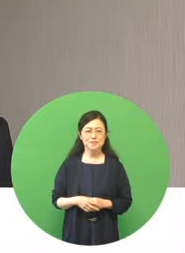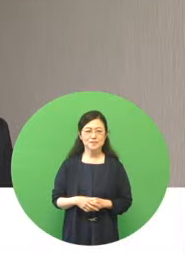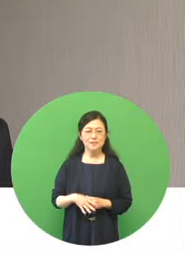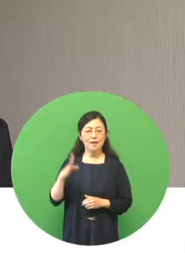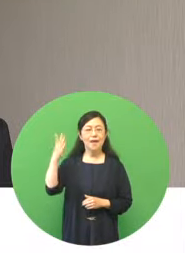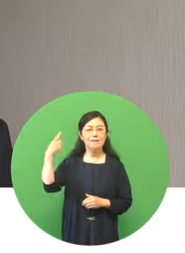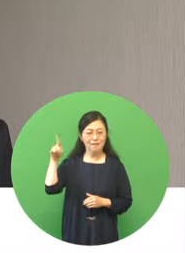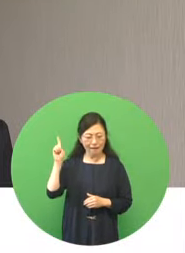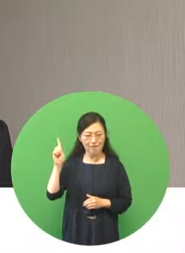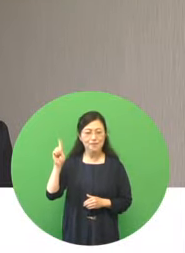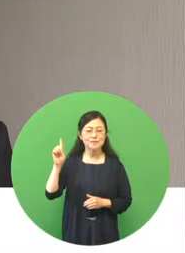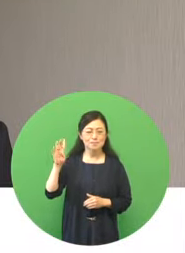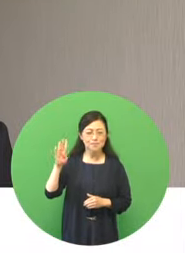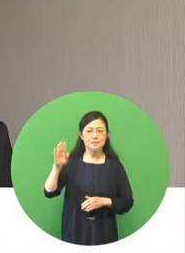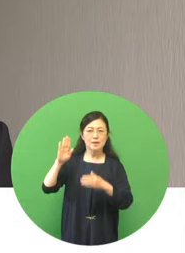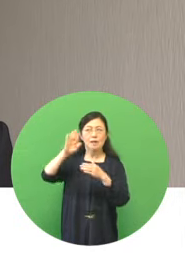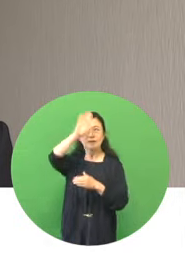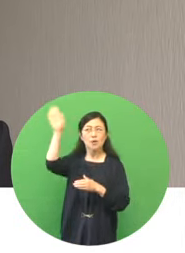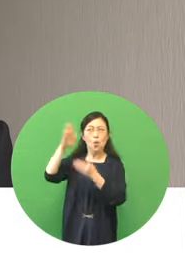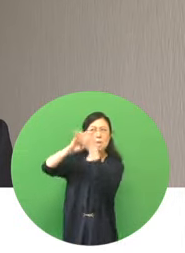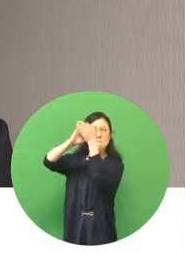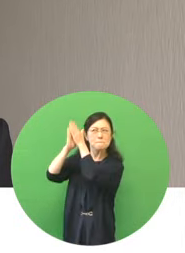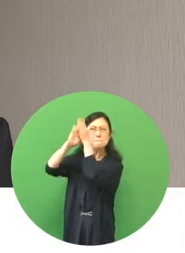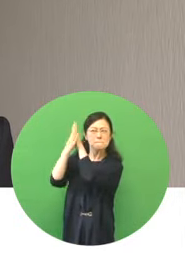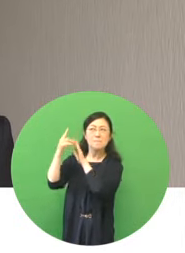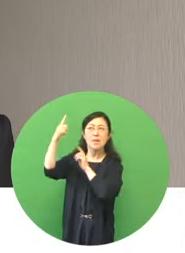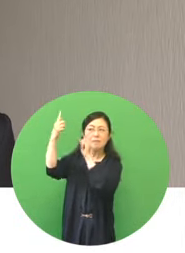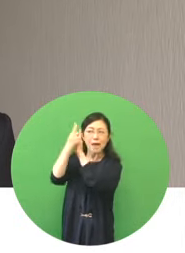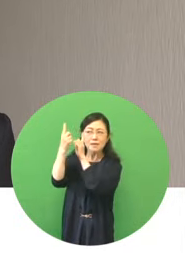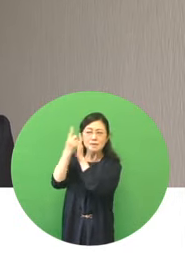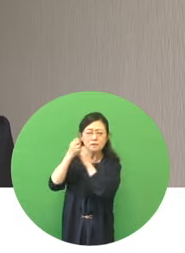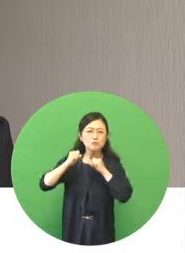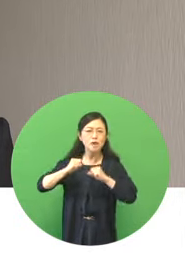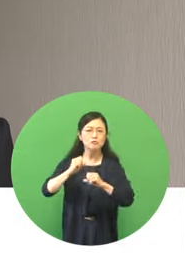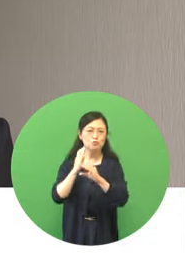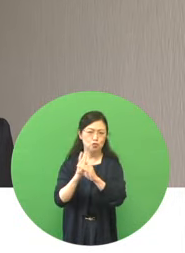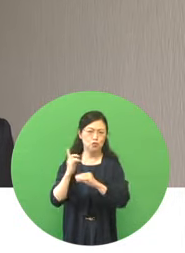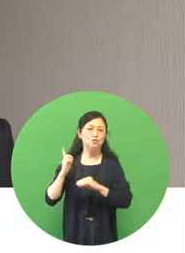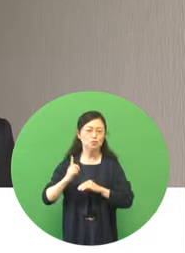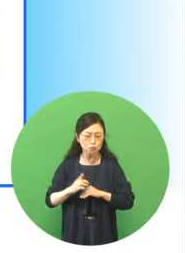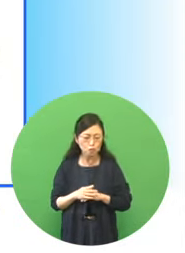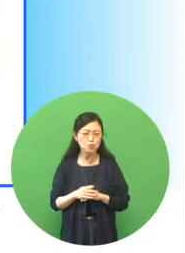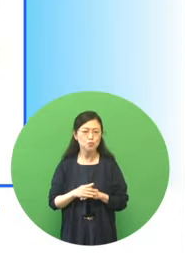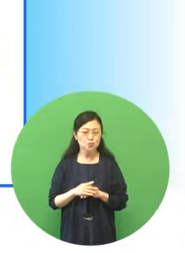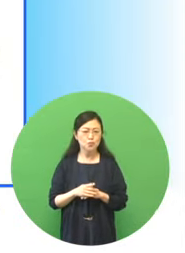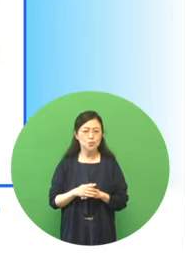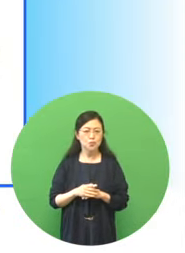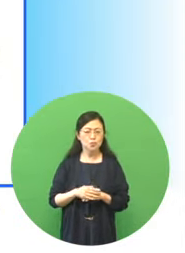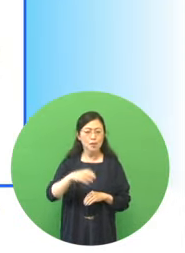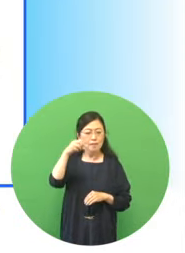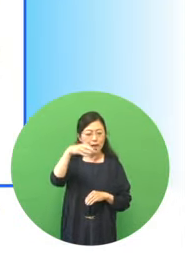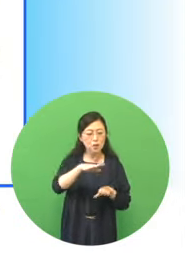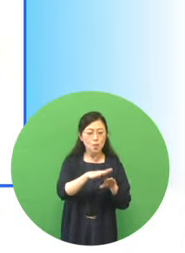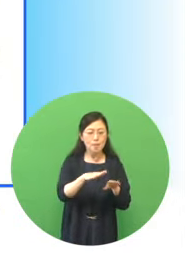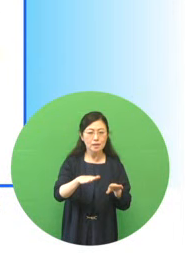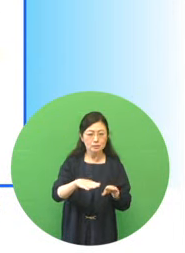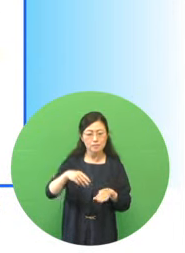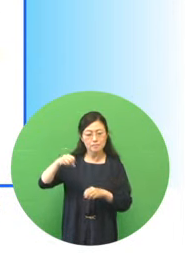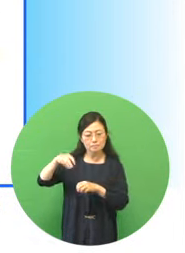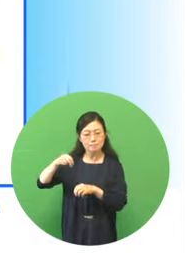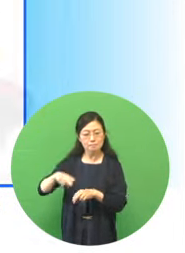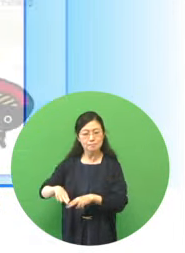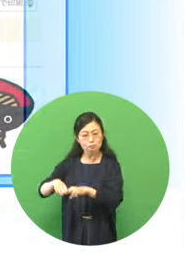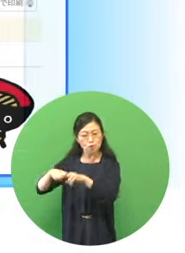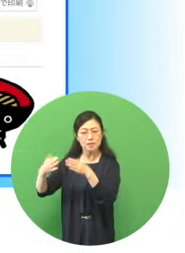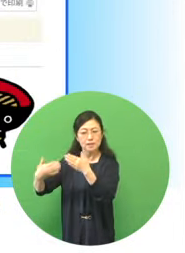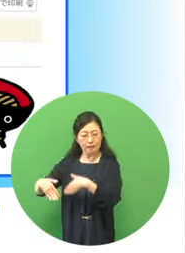岩手県ではオール岩手で気候変動対策に取り組んでいます。今回その取り組みとして東北初の太陽光パネルや蓄